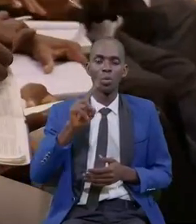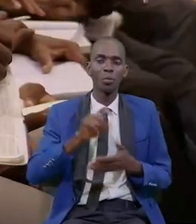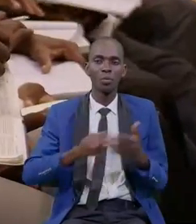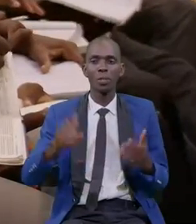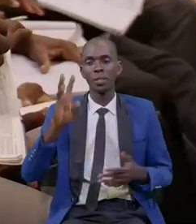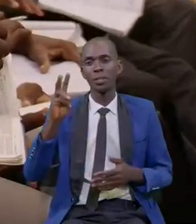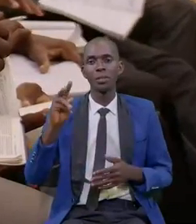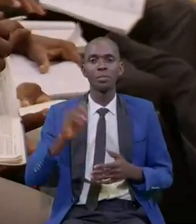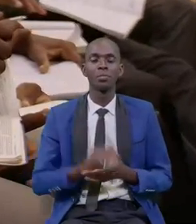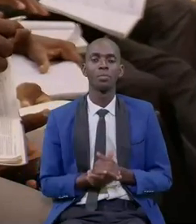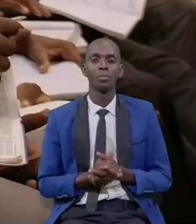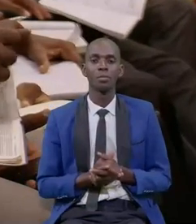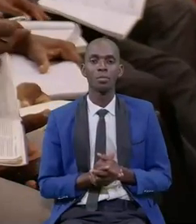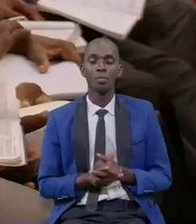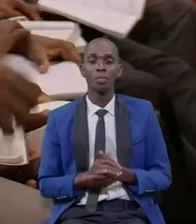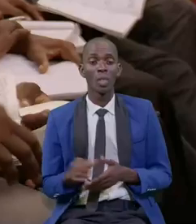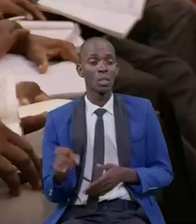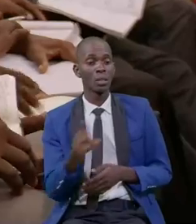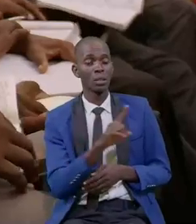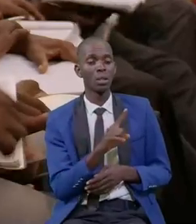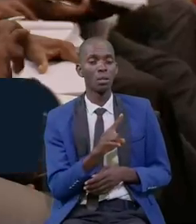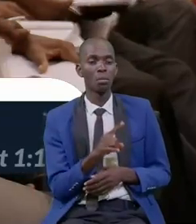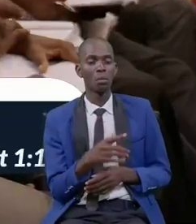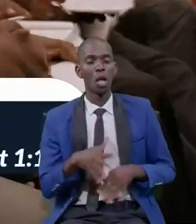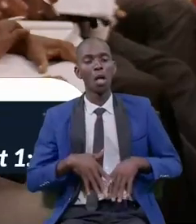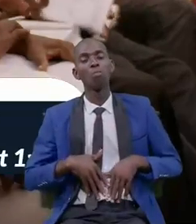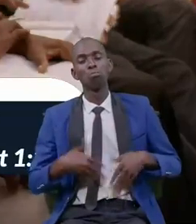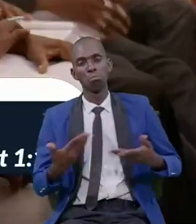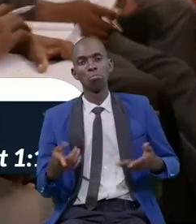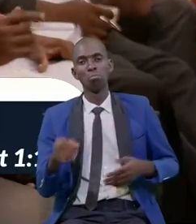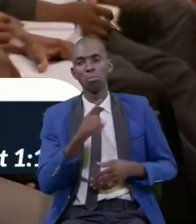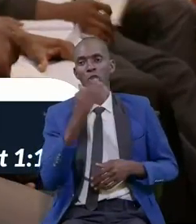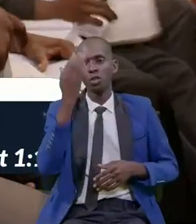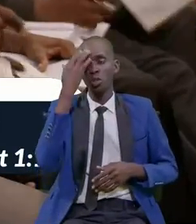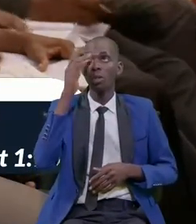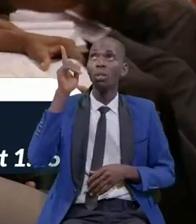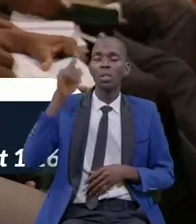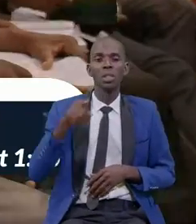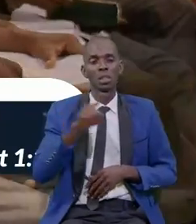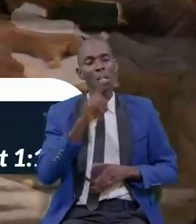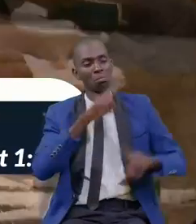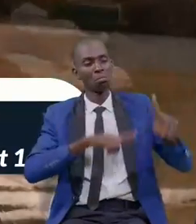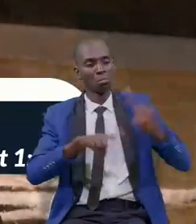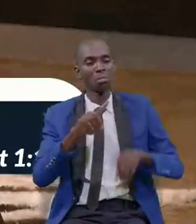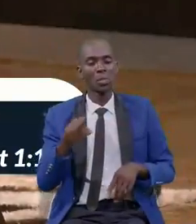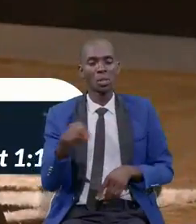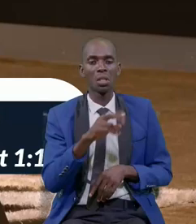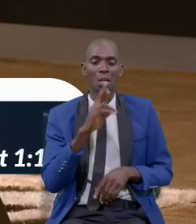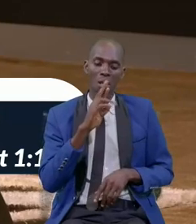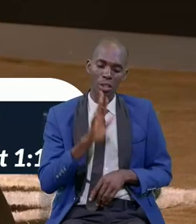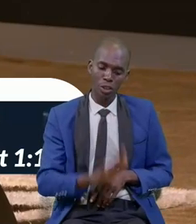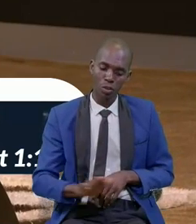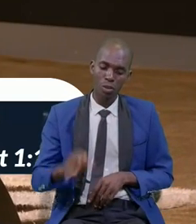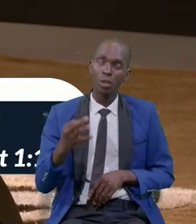Le verset 16, ils font profession de connaître Dieu. Ils font profession